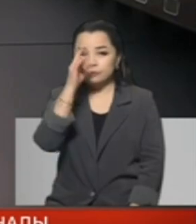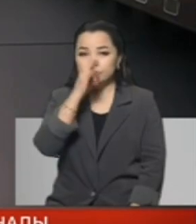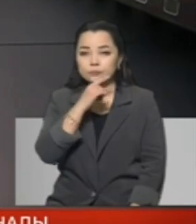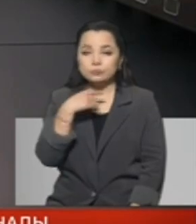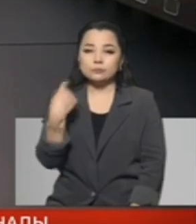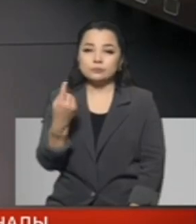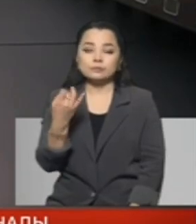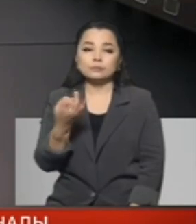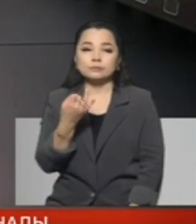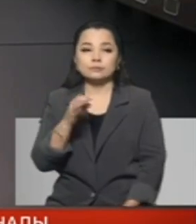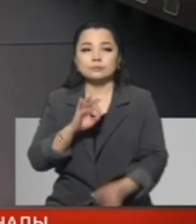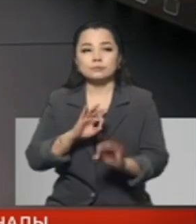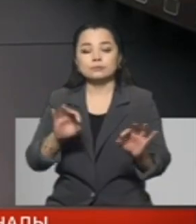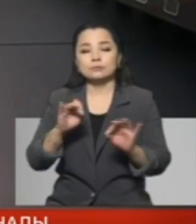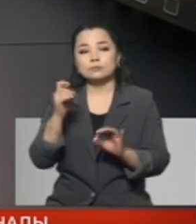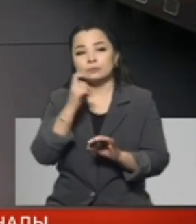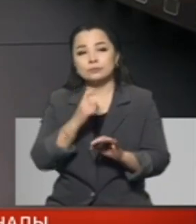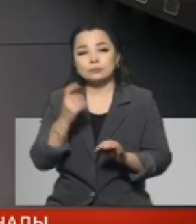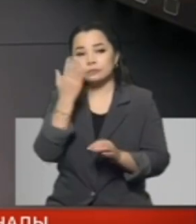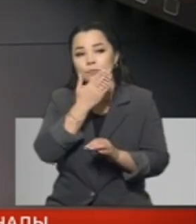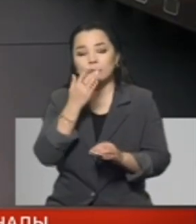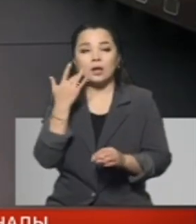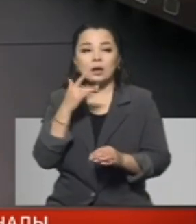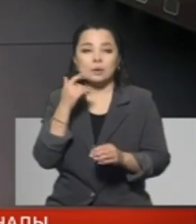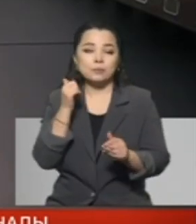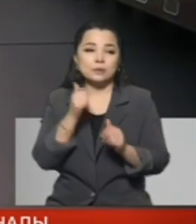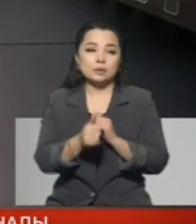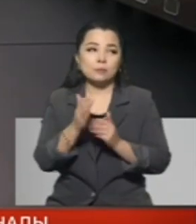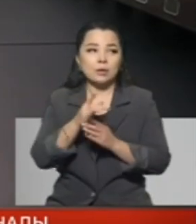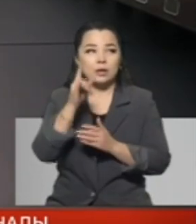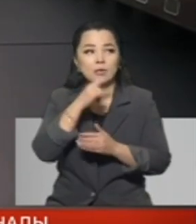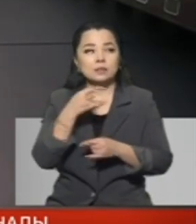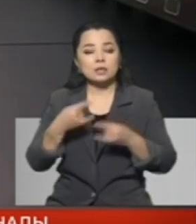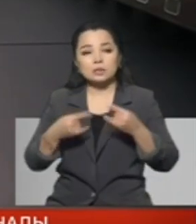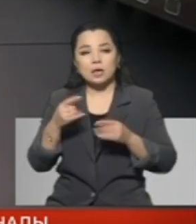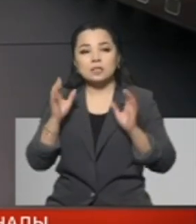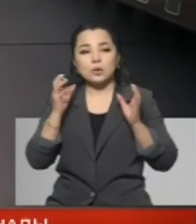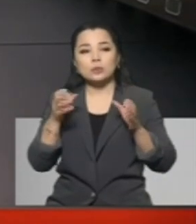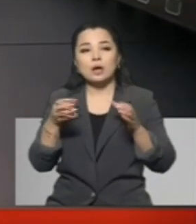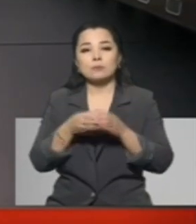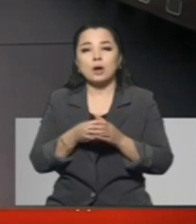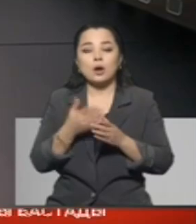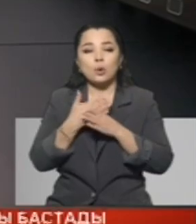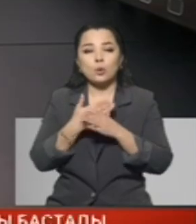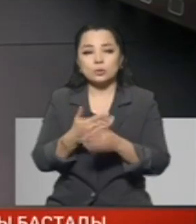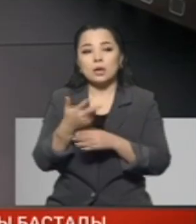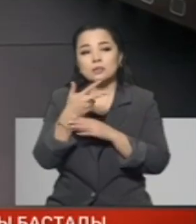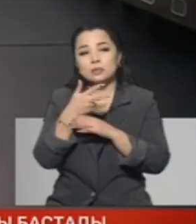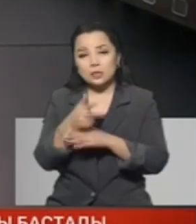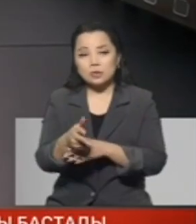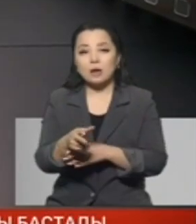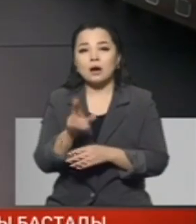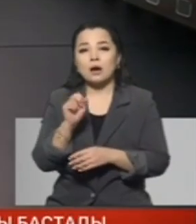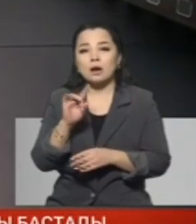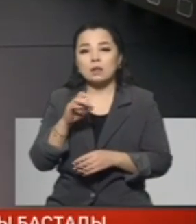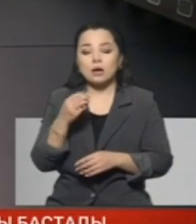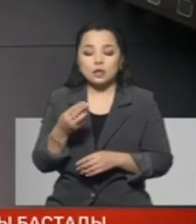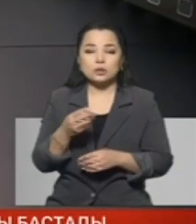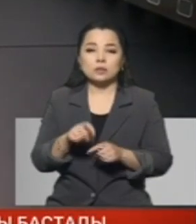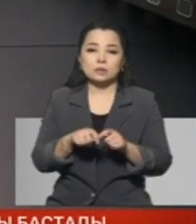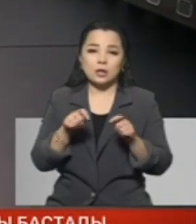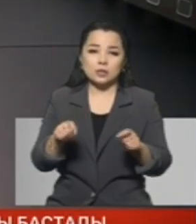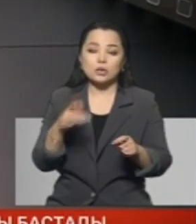Қазақтың бір туар қызы туралы деректі фильм Америкада топ жарды. Қазақстан телерадио корпорациясының қолдауымен түсірілген «Қарлығаш»